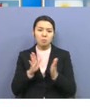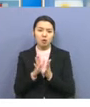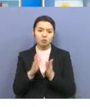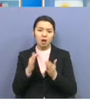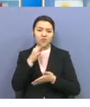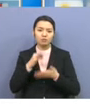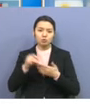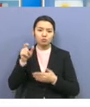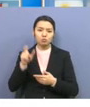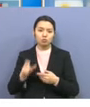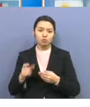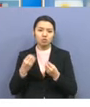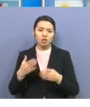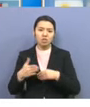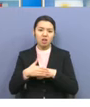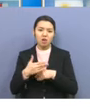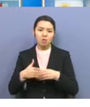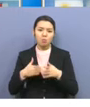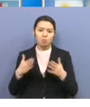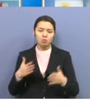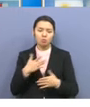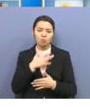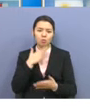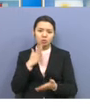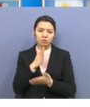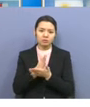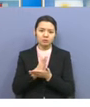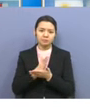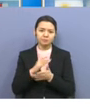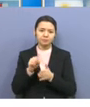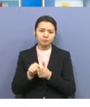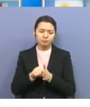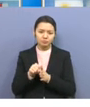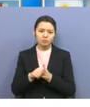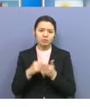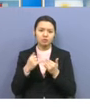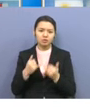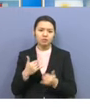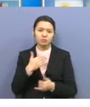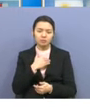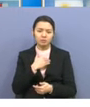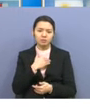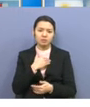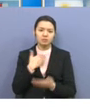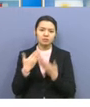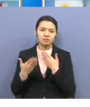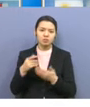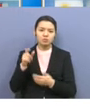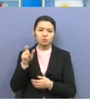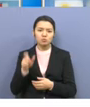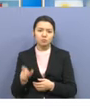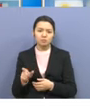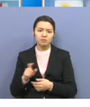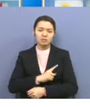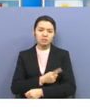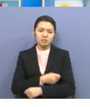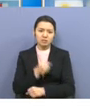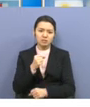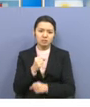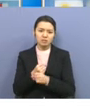тартылған адамдардың саны артуда. Сондықтан жемқорлықтың алдын алу шараларына басымдық беріп отырмыз. Азаматтық қоғаммен өзара байланысты күшейтудеміз.